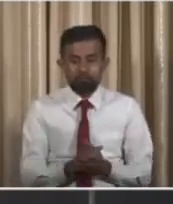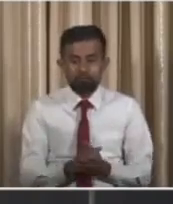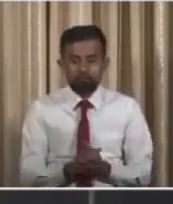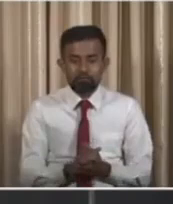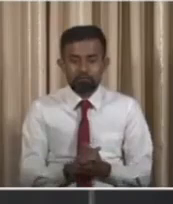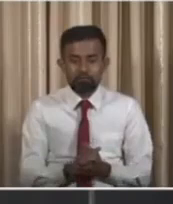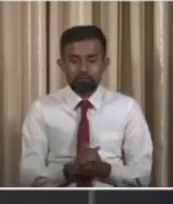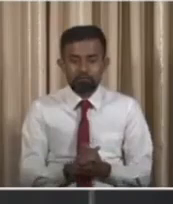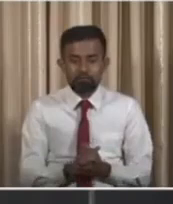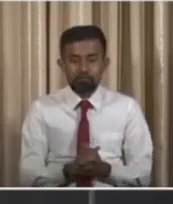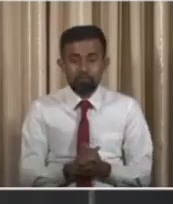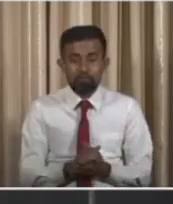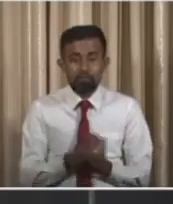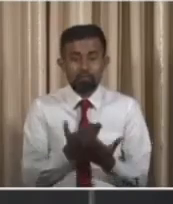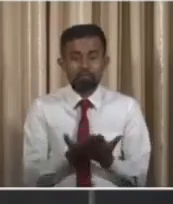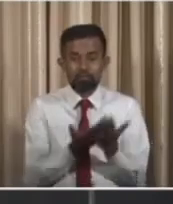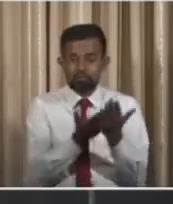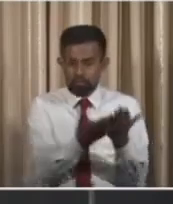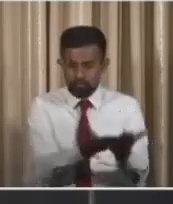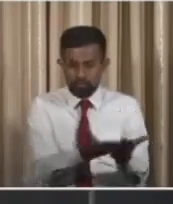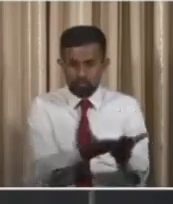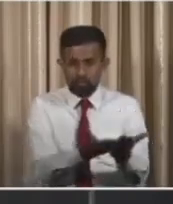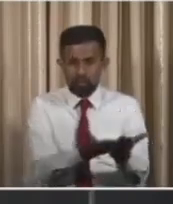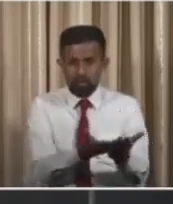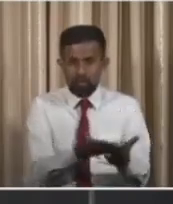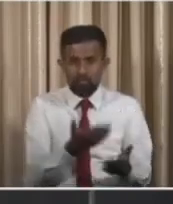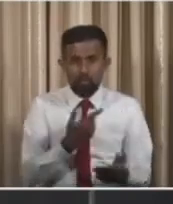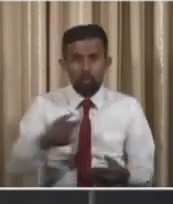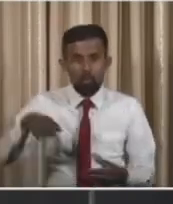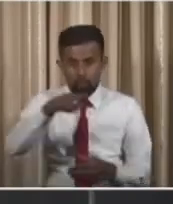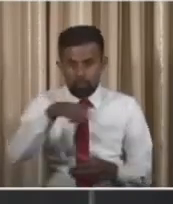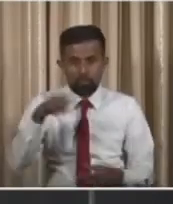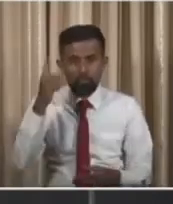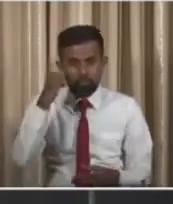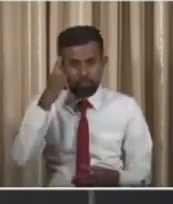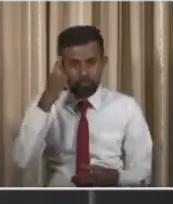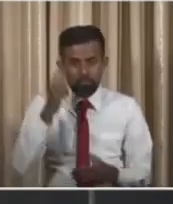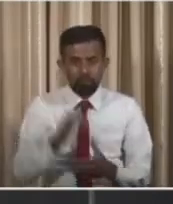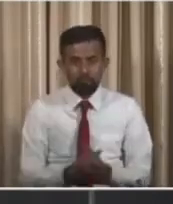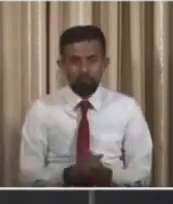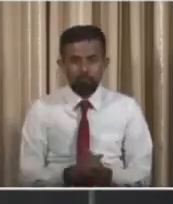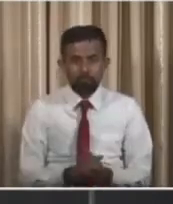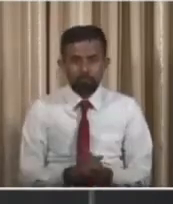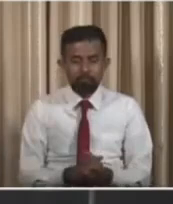eka sabahagata kerla tiena baba api kauru danna ma.